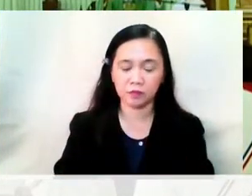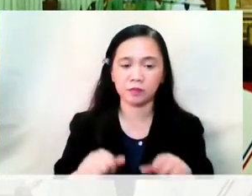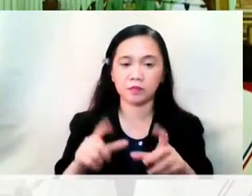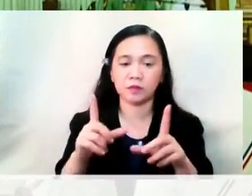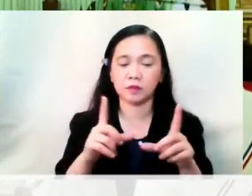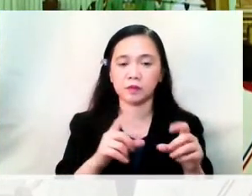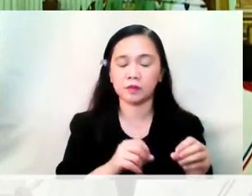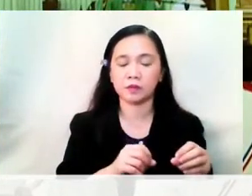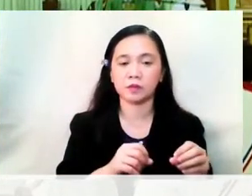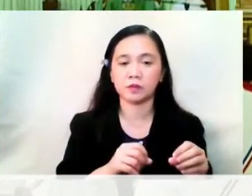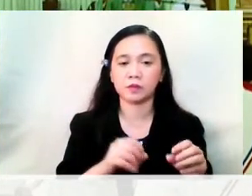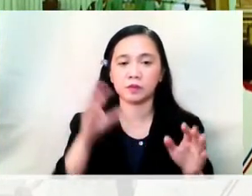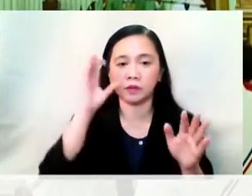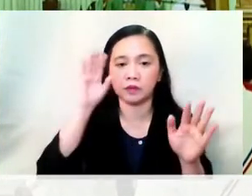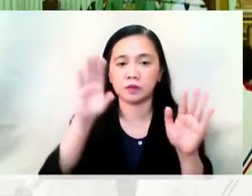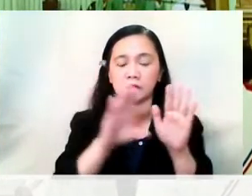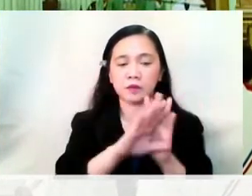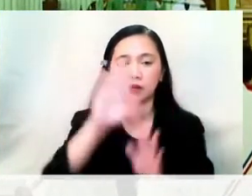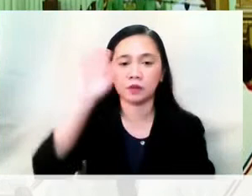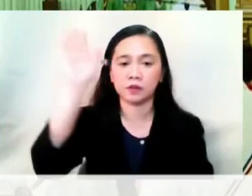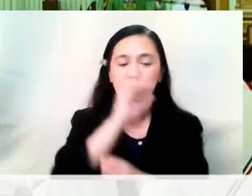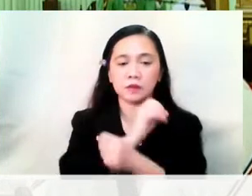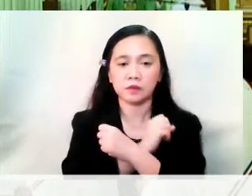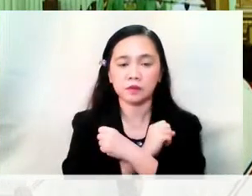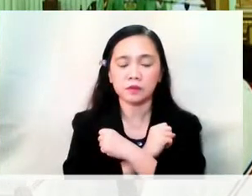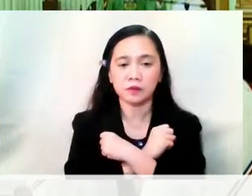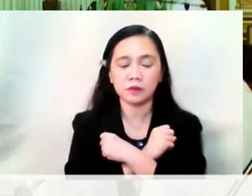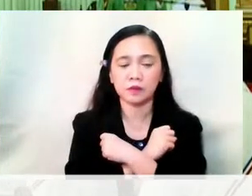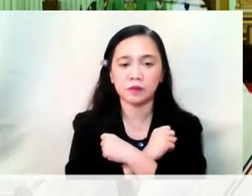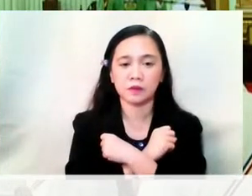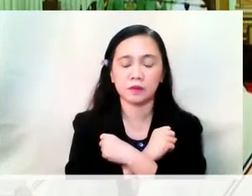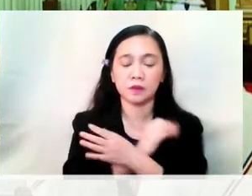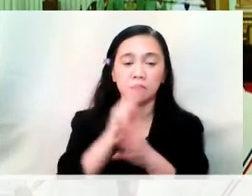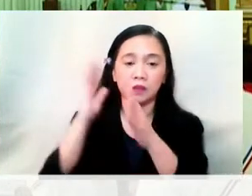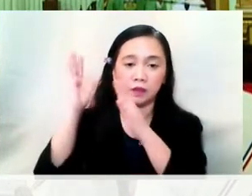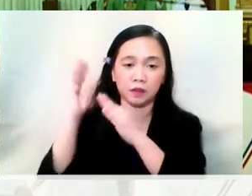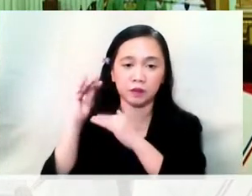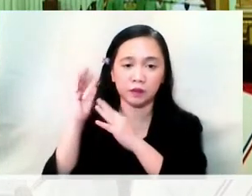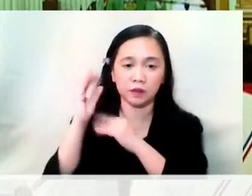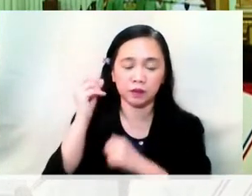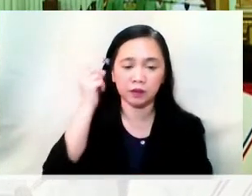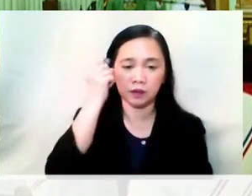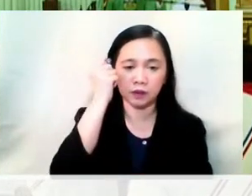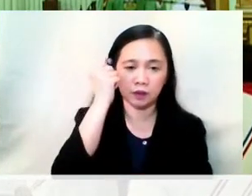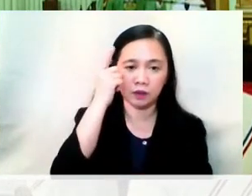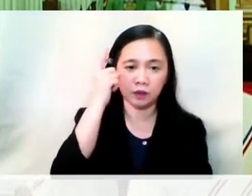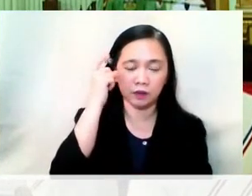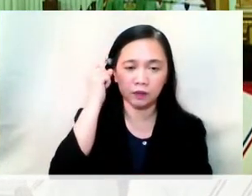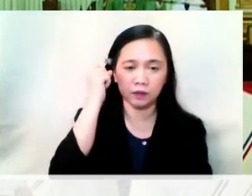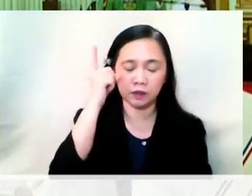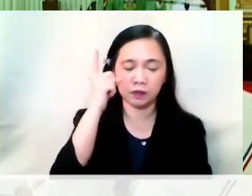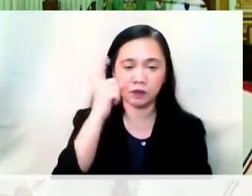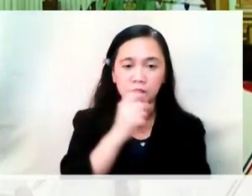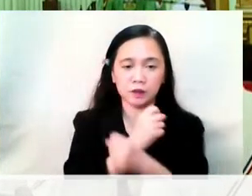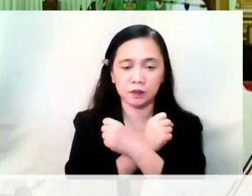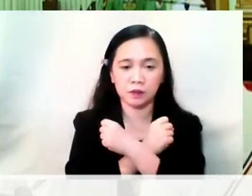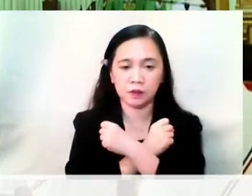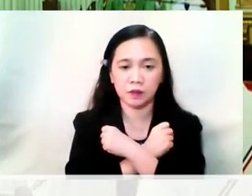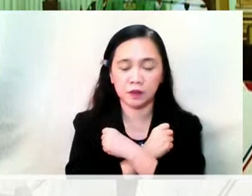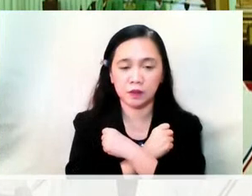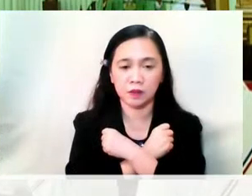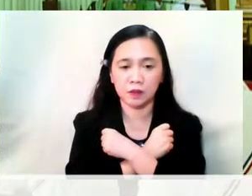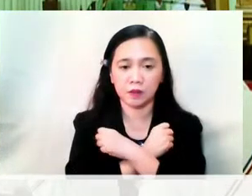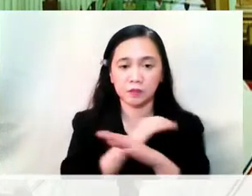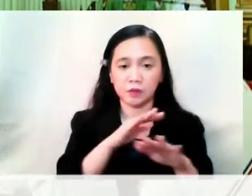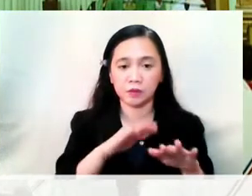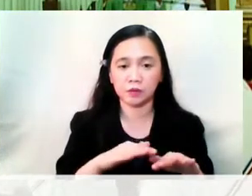larawan ng pag-ibig mo. Naway maunawaan nila na ang pagmamahal sa anak ay